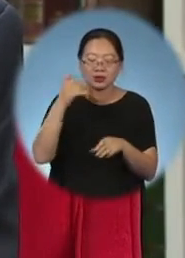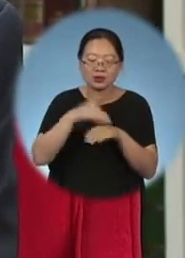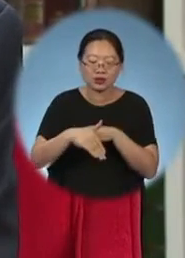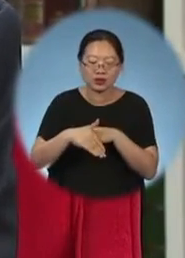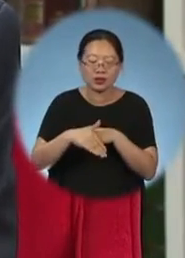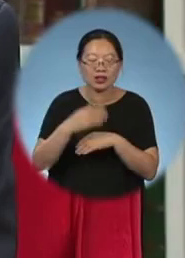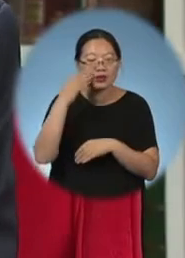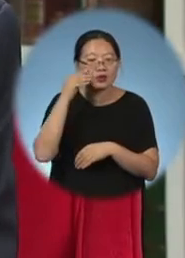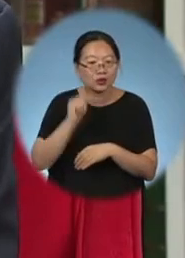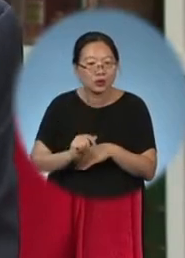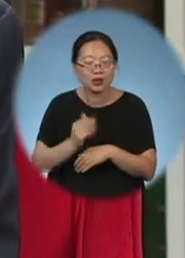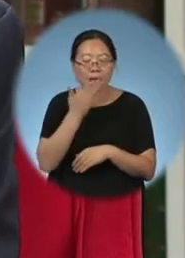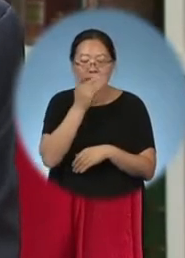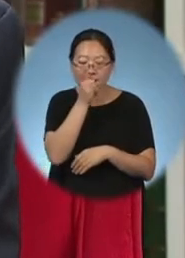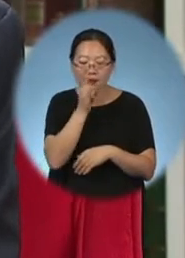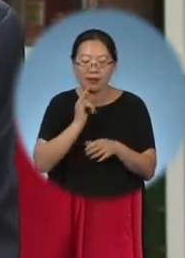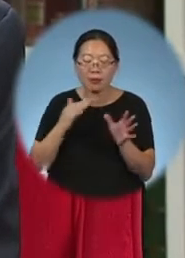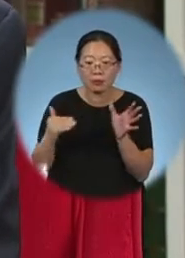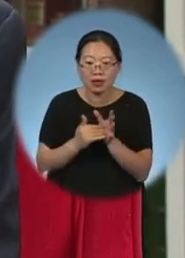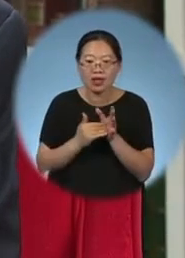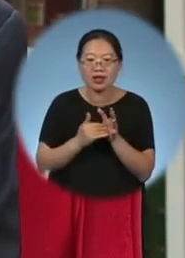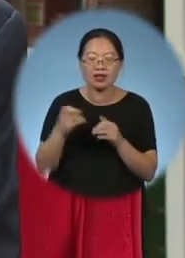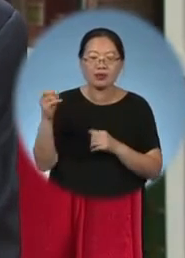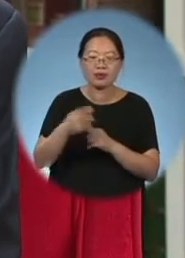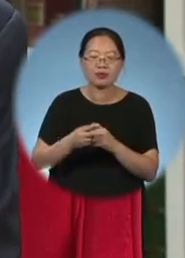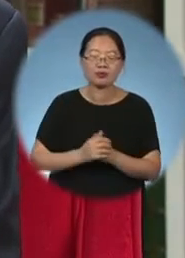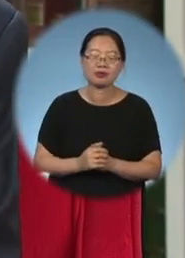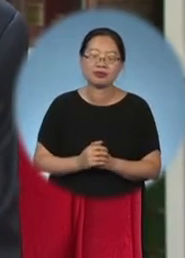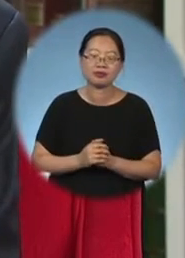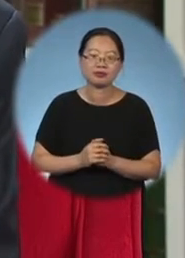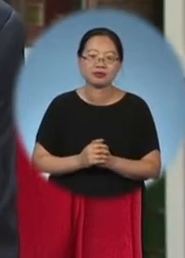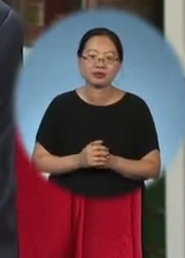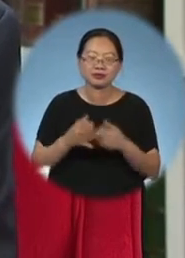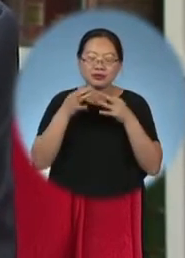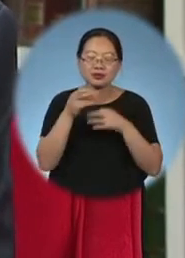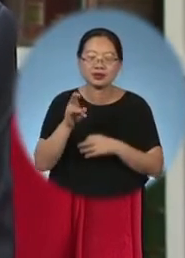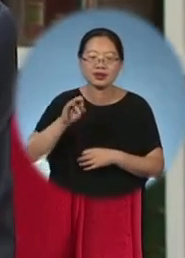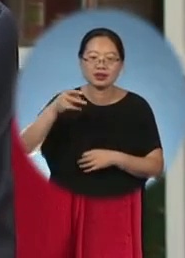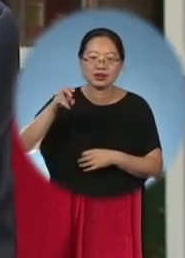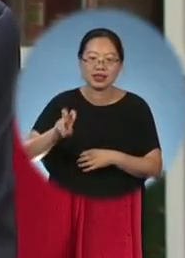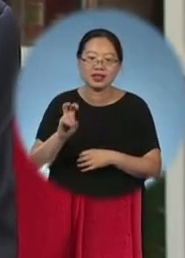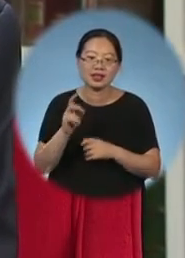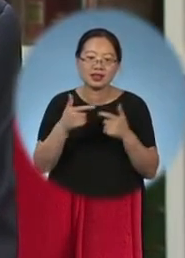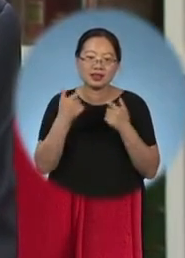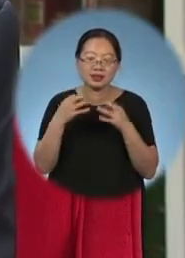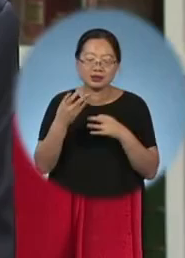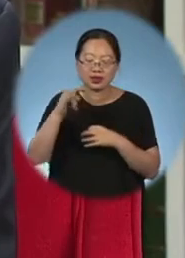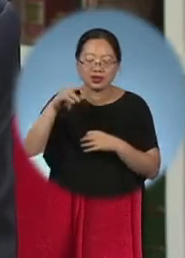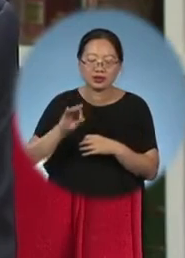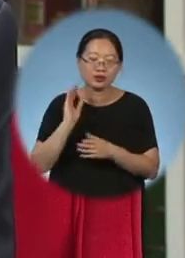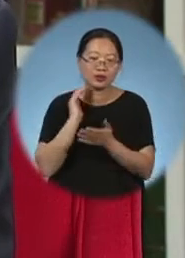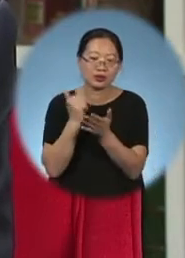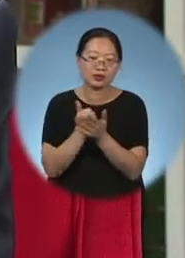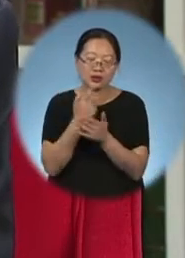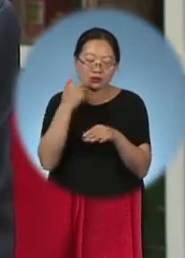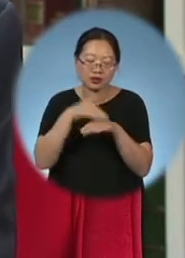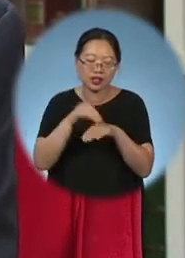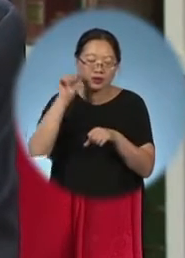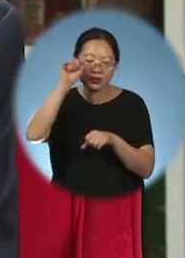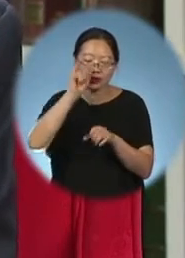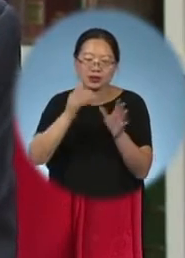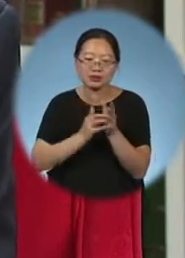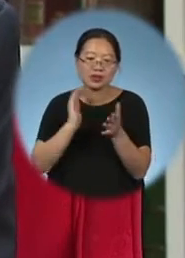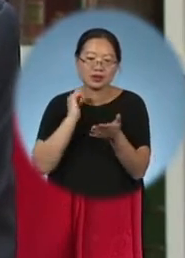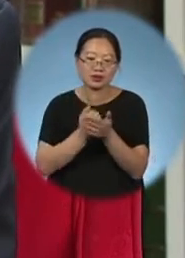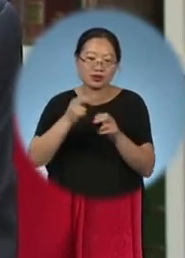민주주의가 순조롭게 이제 될 수 있었다. 그래서 또 김영삼, 김대중 대통령은 민주화 투쟁을 했지만 또